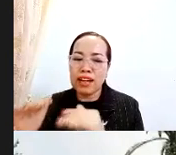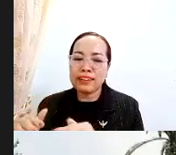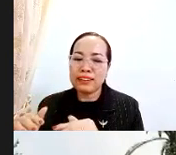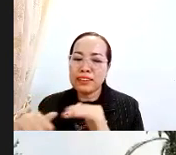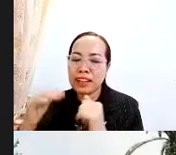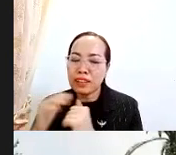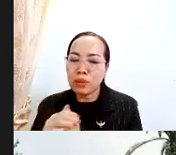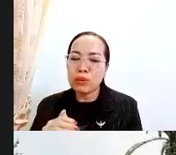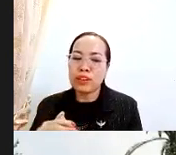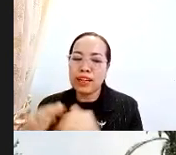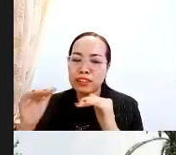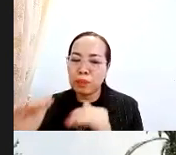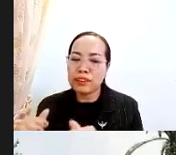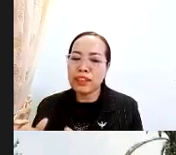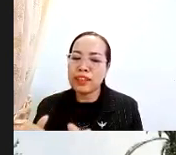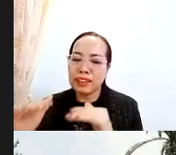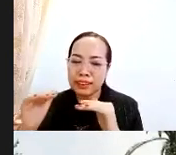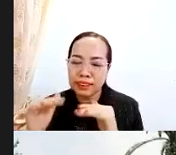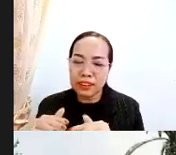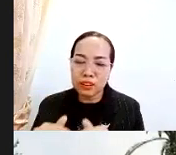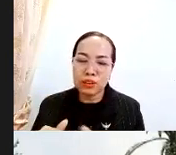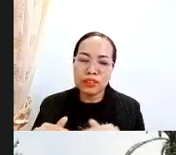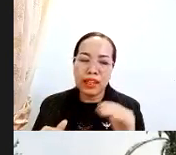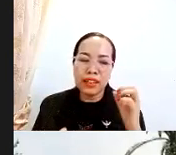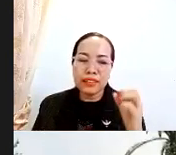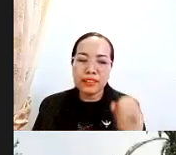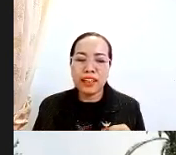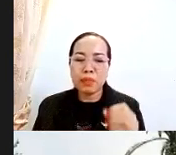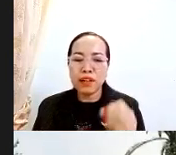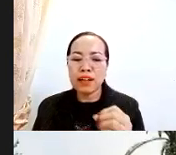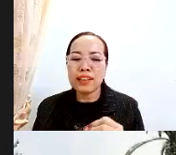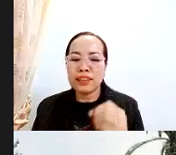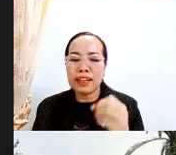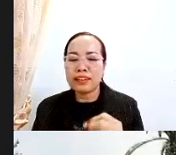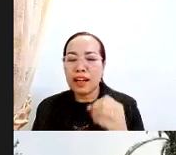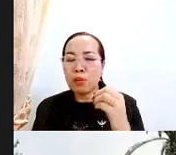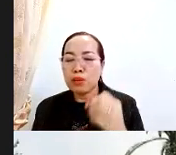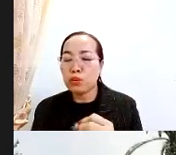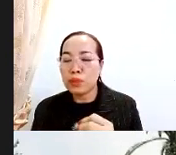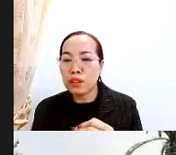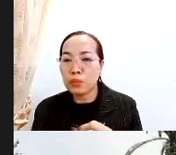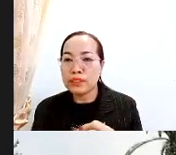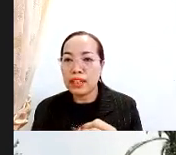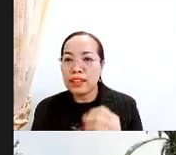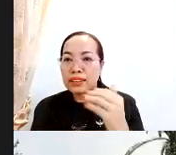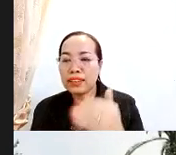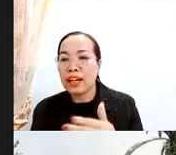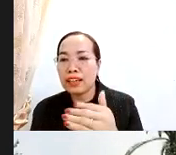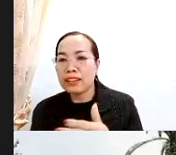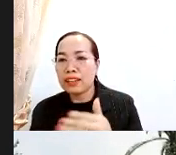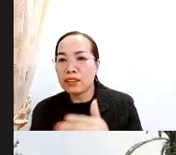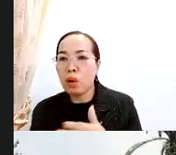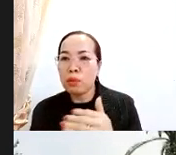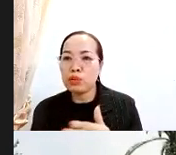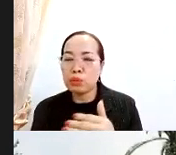sở lãnh đai cô sở lãnh sponsor sở lãnh nhà tệ chôn chà chè đọc đây sở lãnh tạo mình đúc chung minh luôn chà chạy ảnh